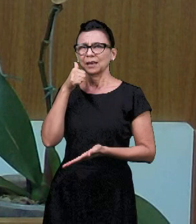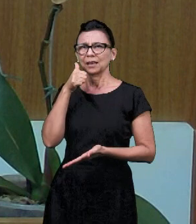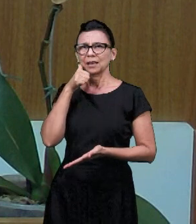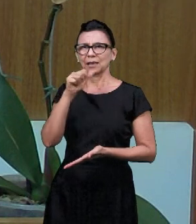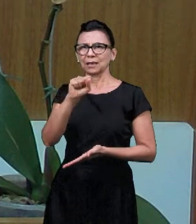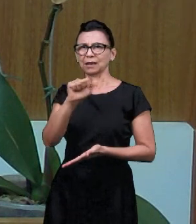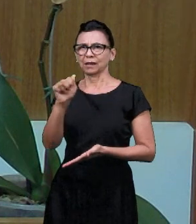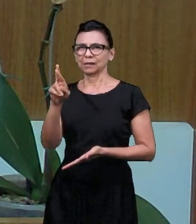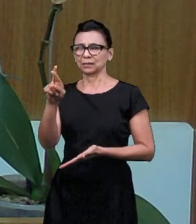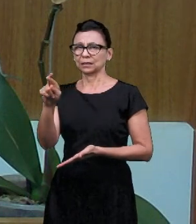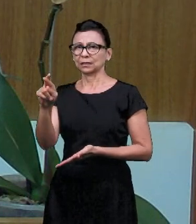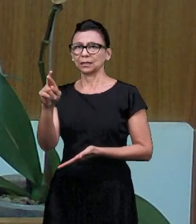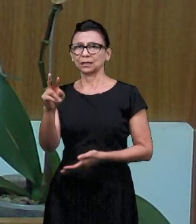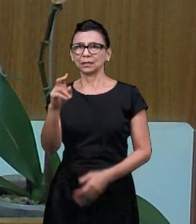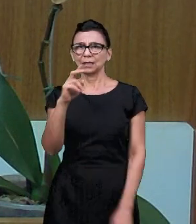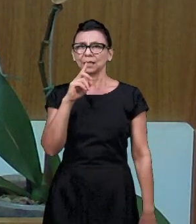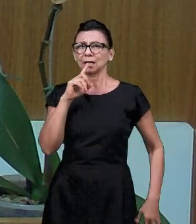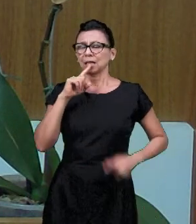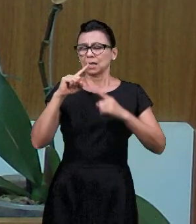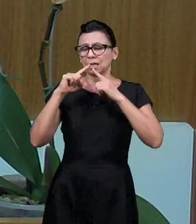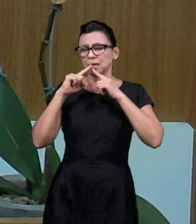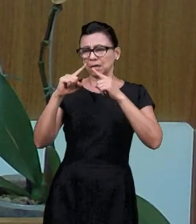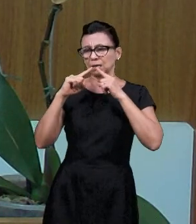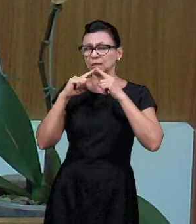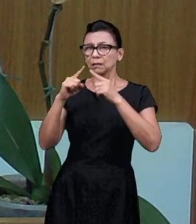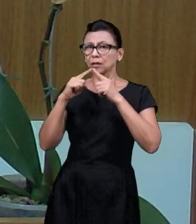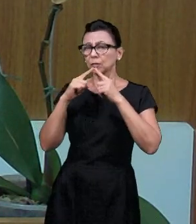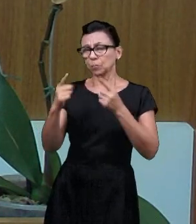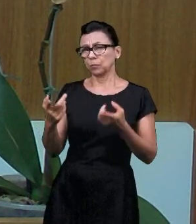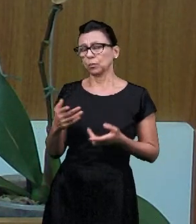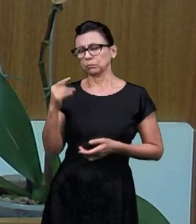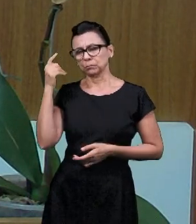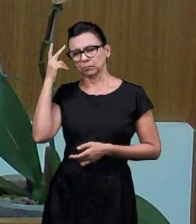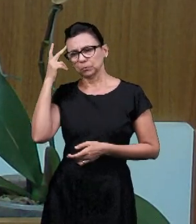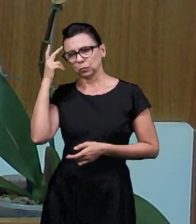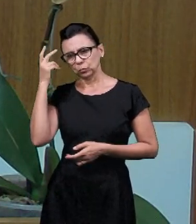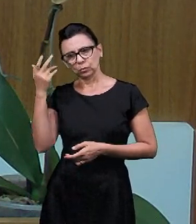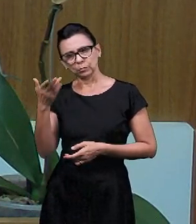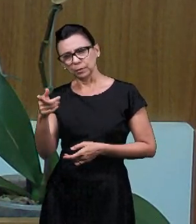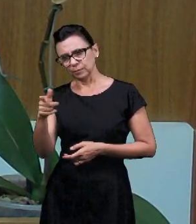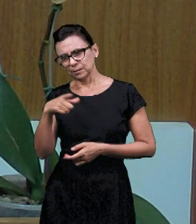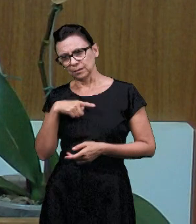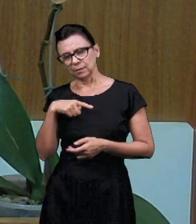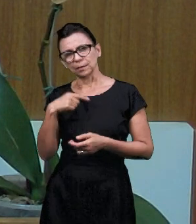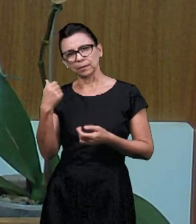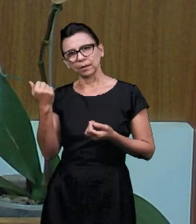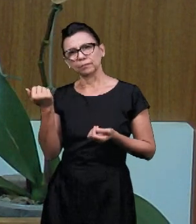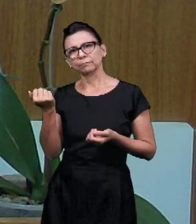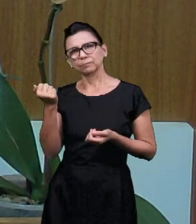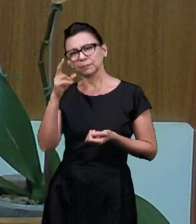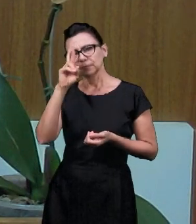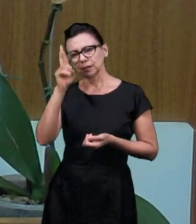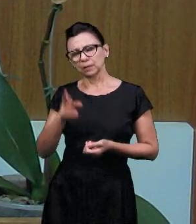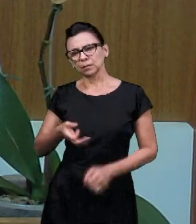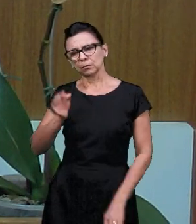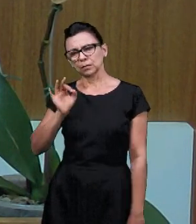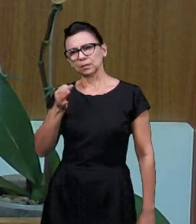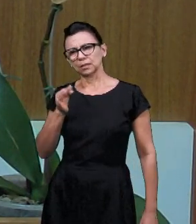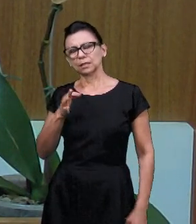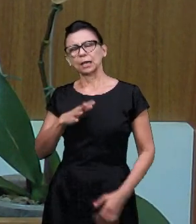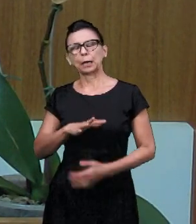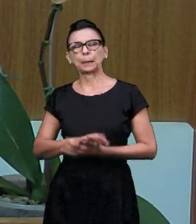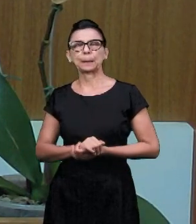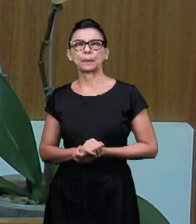elle a dit, et avec de raison, avec raison, elle m'a dit, elle a écrit dans sa lettre, écoute, les questions sont